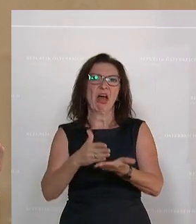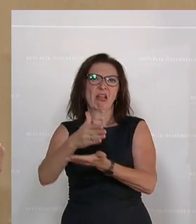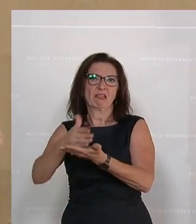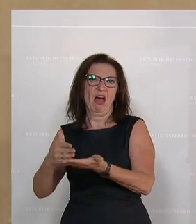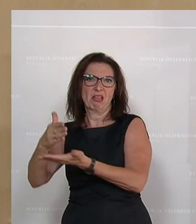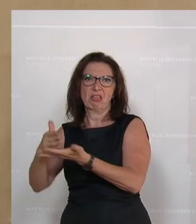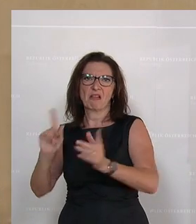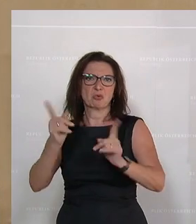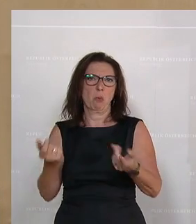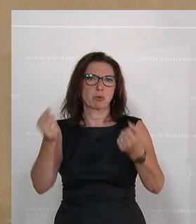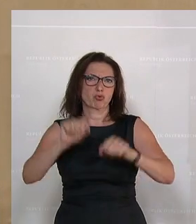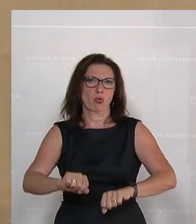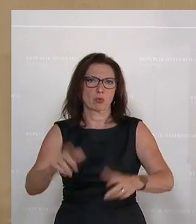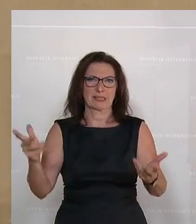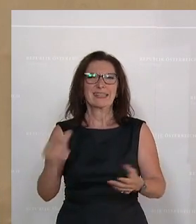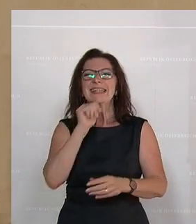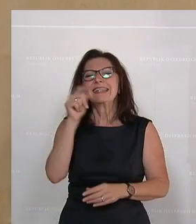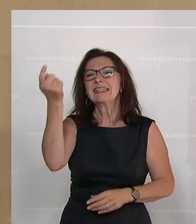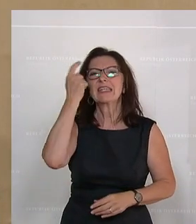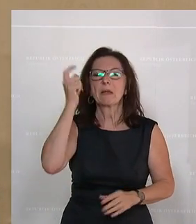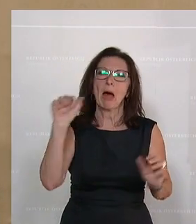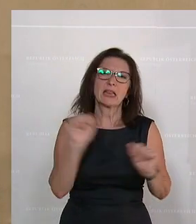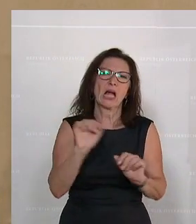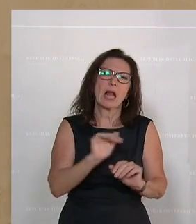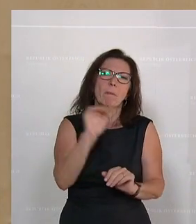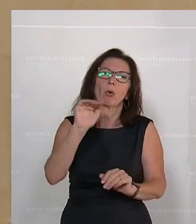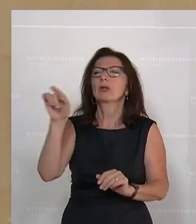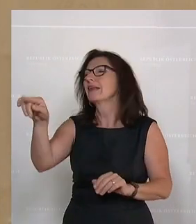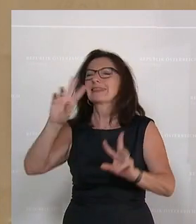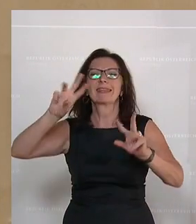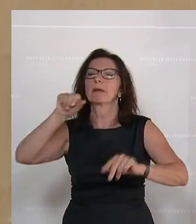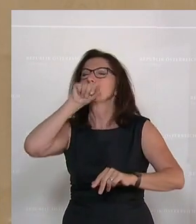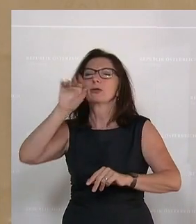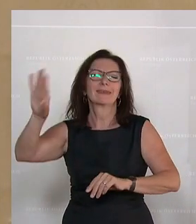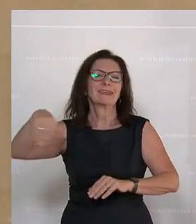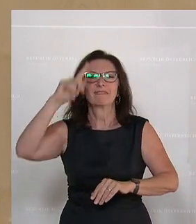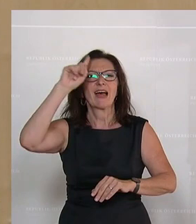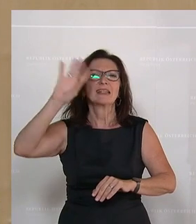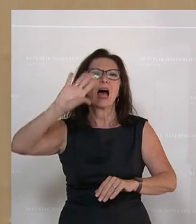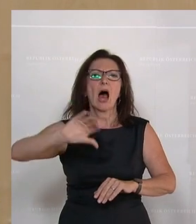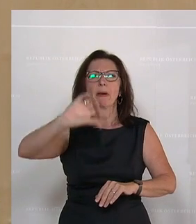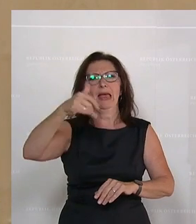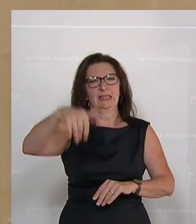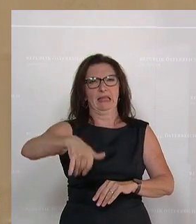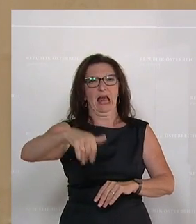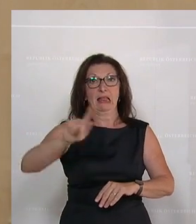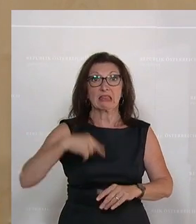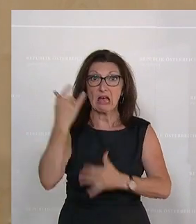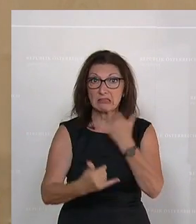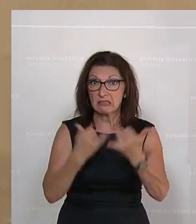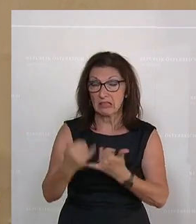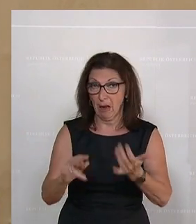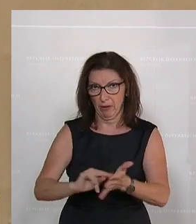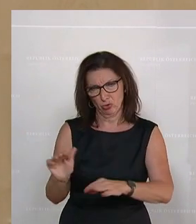übrigens nicht von der kalten progression ich weiß das ist ihr lieblingsthema überdies geplant für ersten ersten kommenden jahres eine